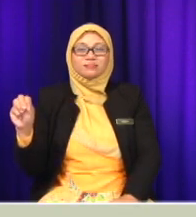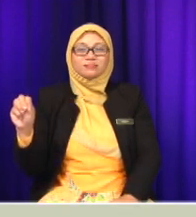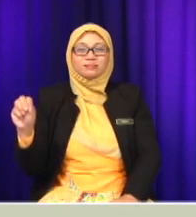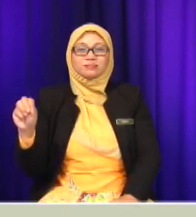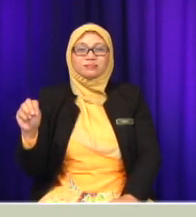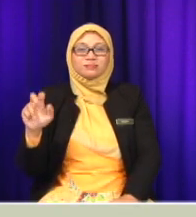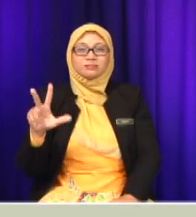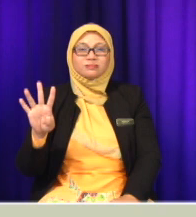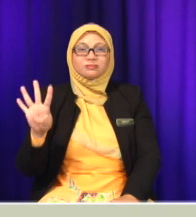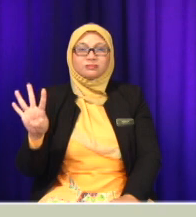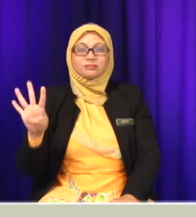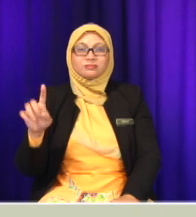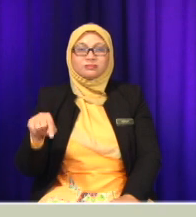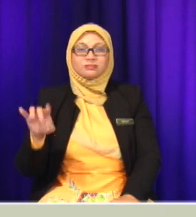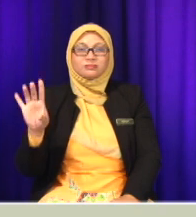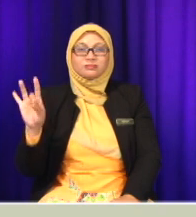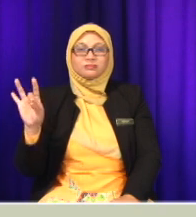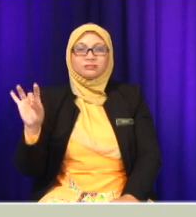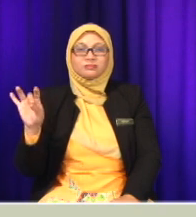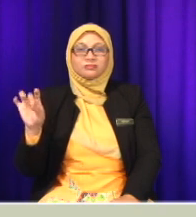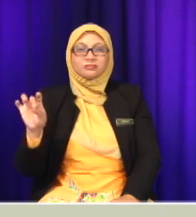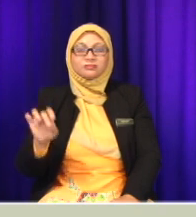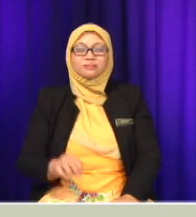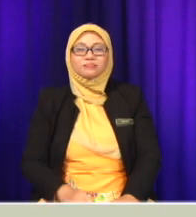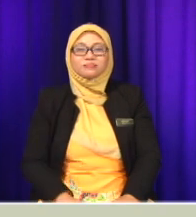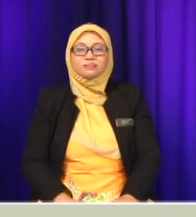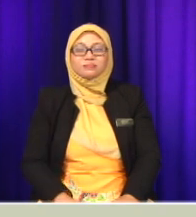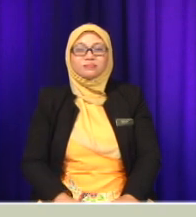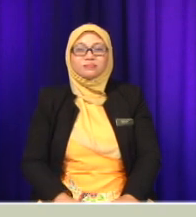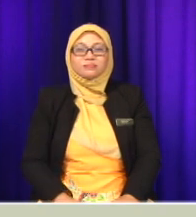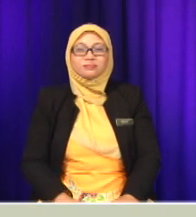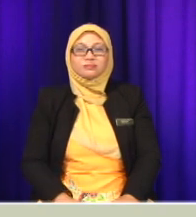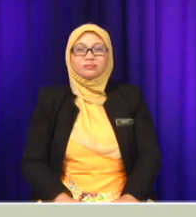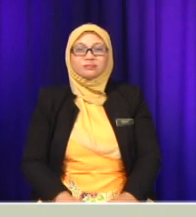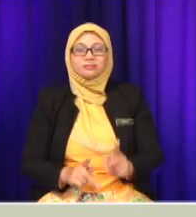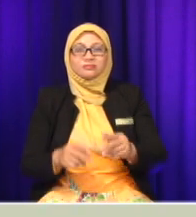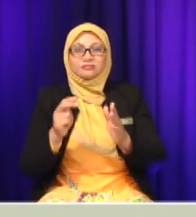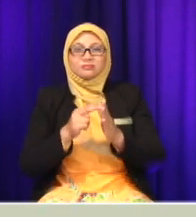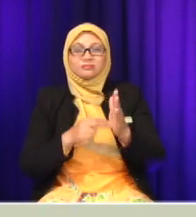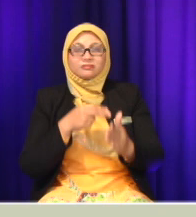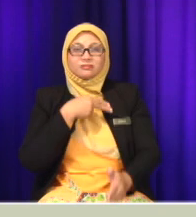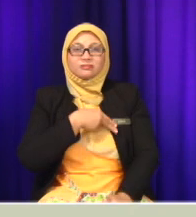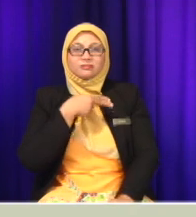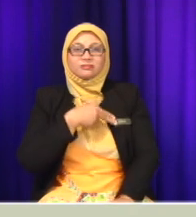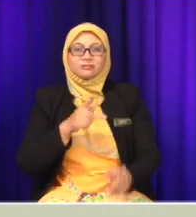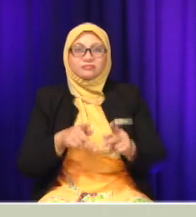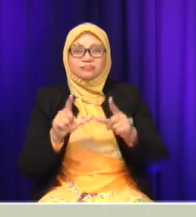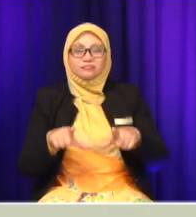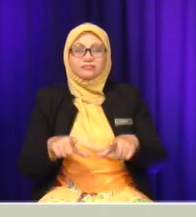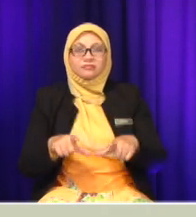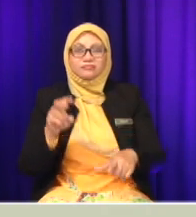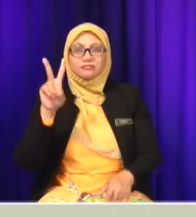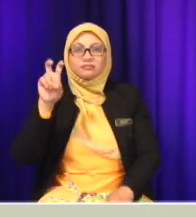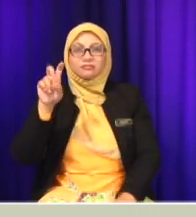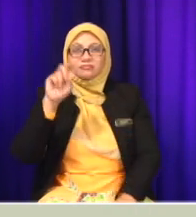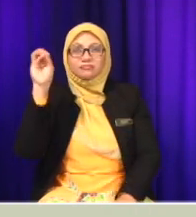R r. itu adalah nilai keuntungan yang diperolehi sekiranya kita menetapkan 20% margin keuntungan